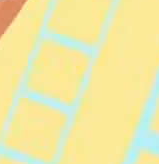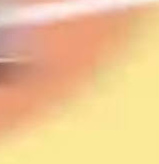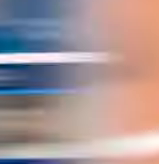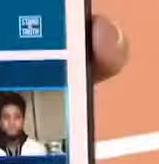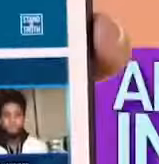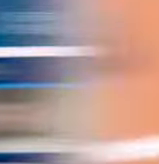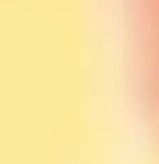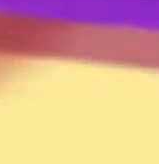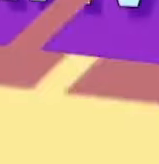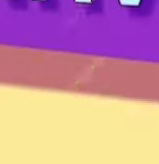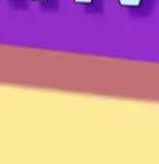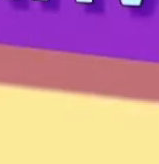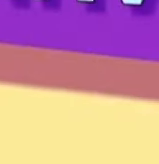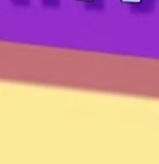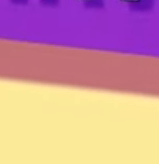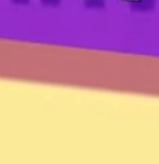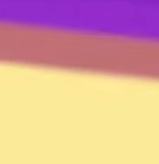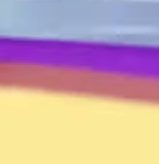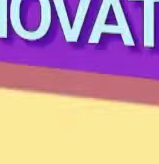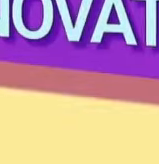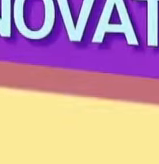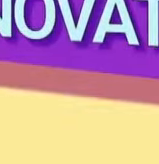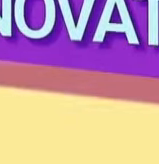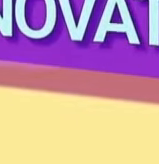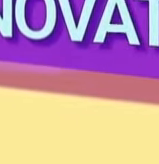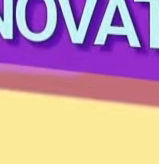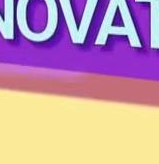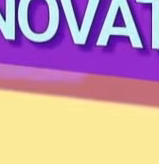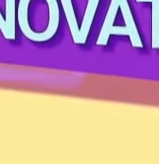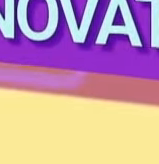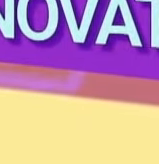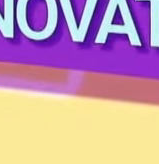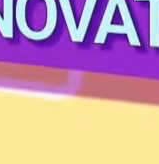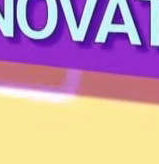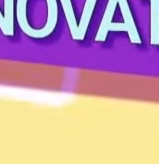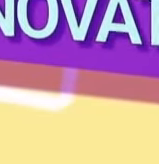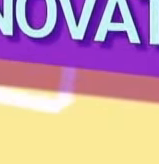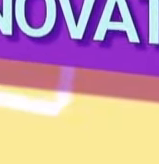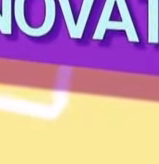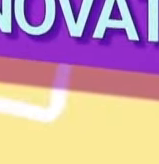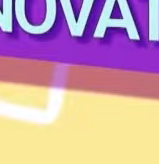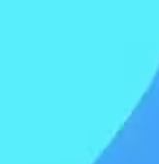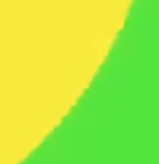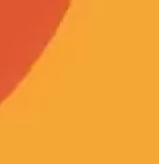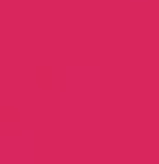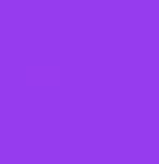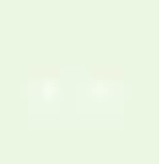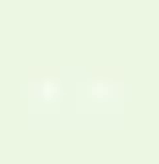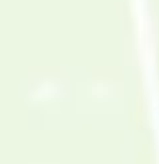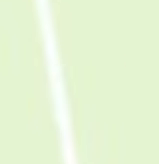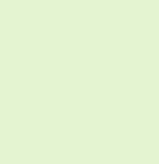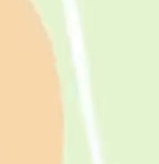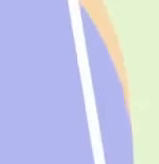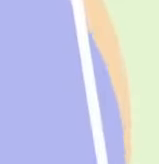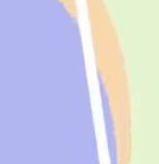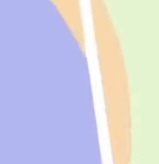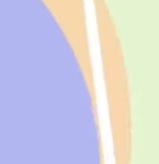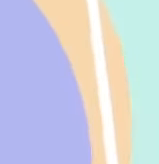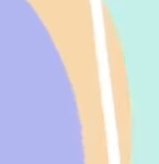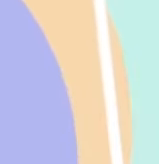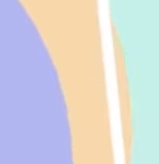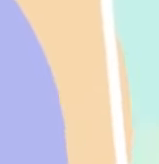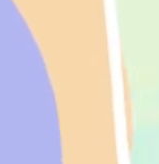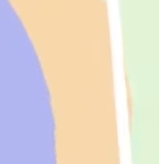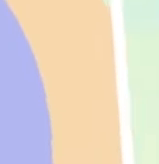Huwag magpahuli sa fresh and innovative content from GMA News and Public Affairs. Visit the official